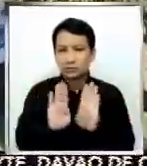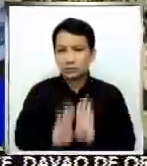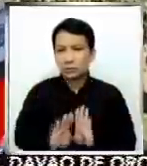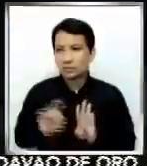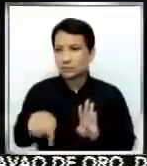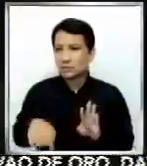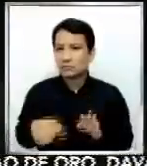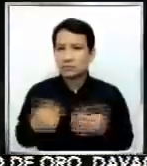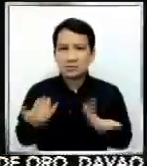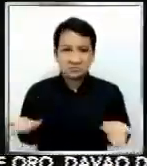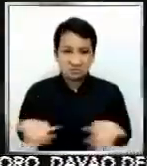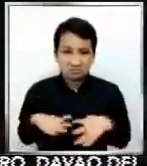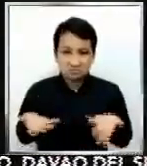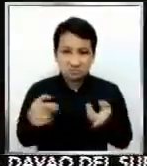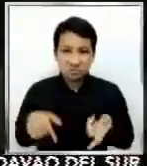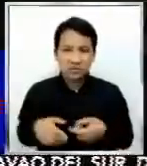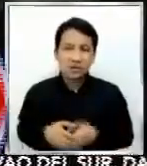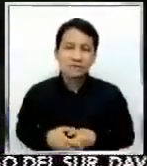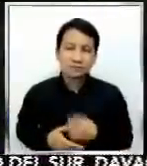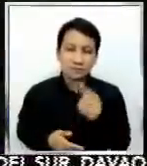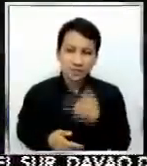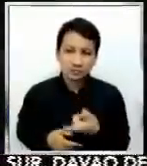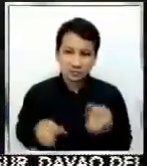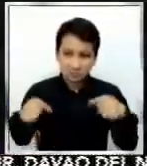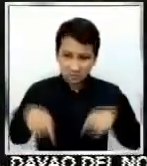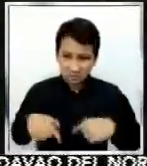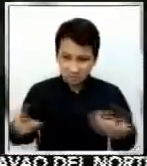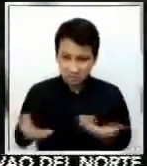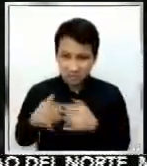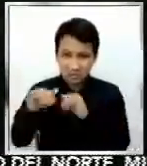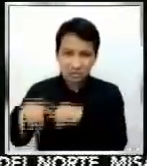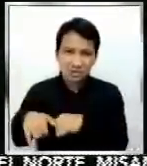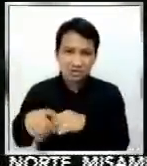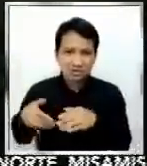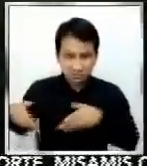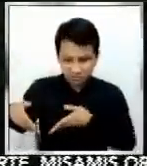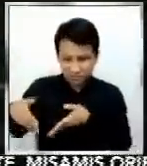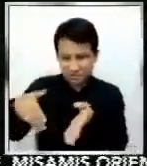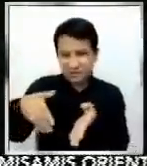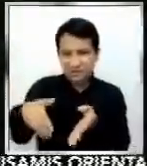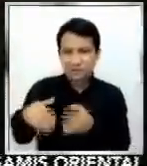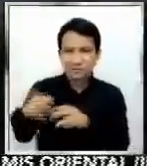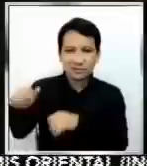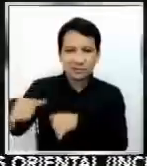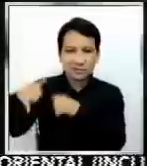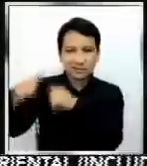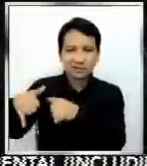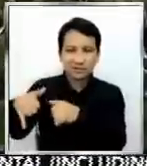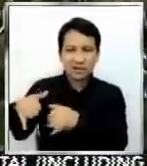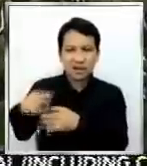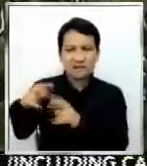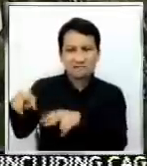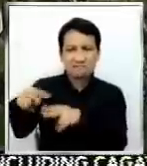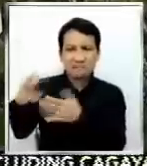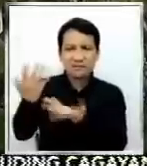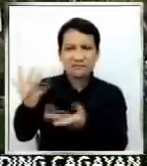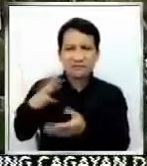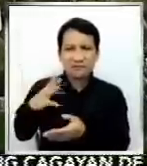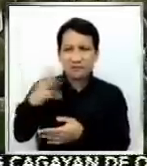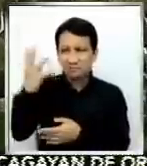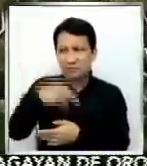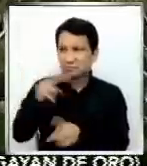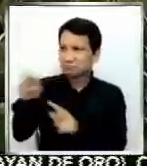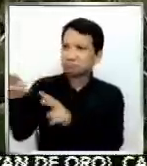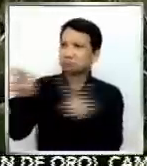muna. Kaya dito na lamang muna sila sa gilid ng kalsada tumambay. Okay na rin daw dito dahil maganda na rin ang view